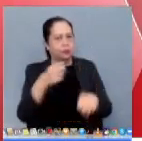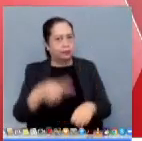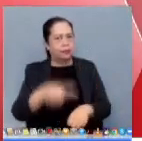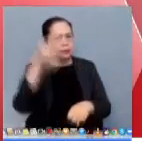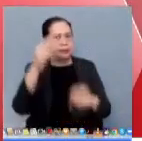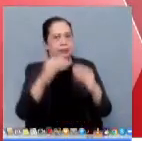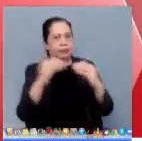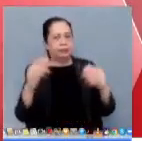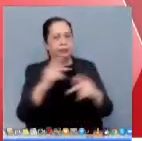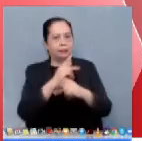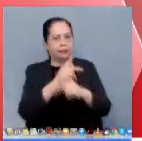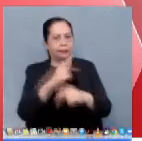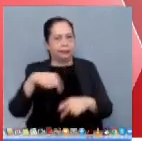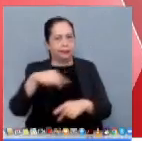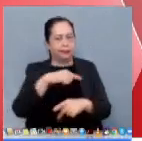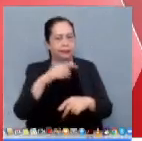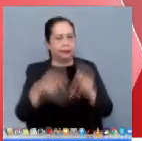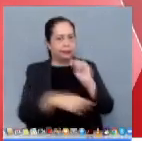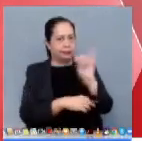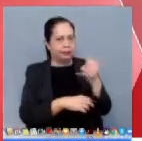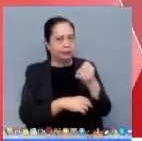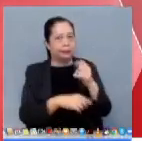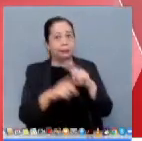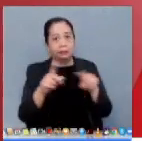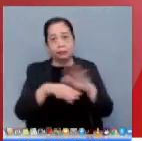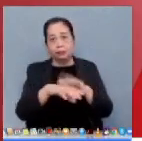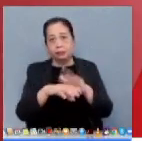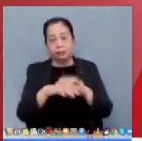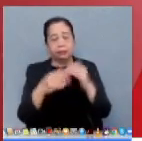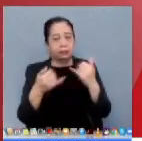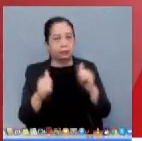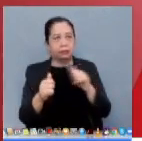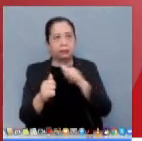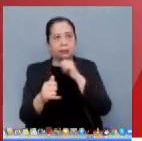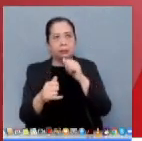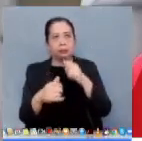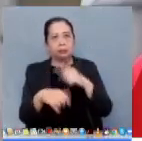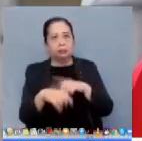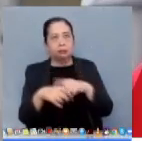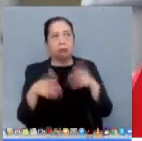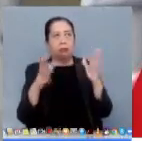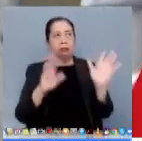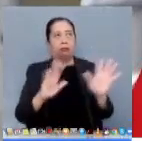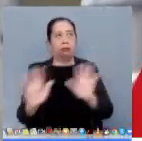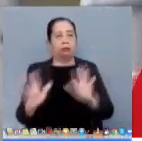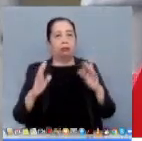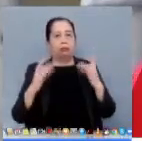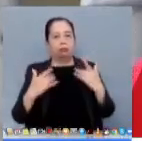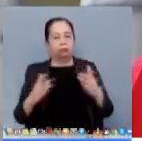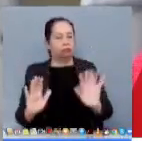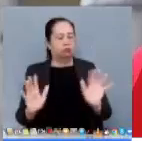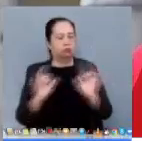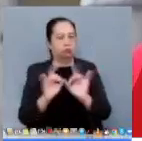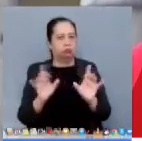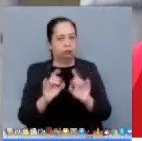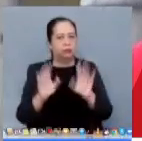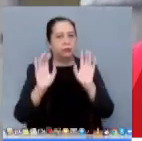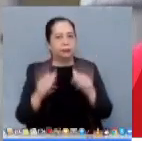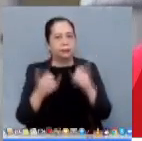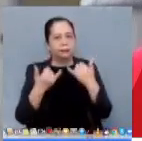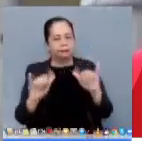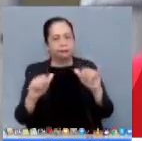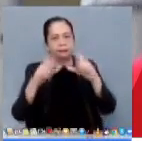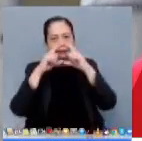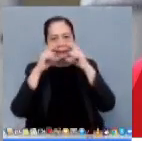natin. Ngunit, alala muli, no, hindi pa din ito ang panahon para magkumpiyansa. Kaya kinakailangan po magsuot tayo ng face mask. Ito